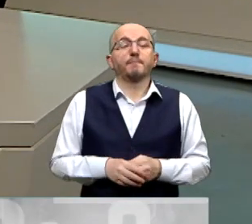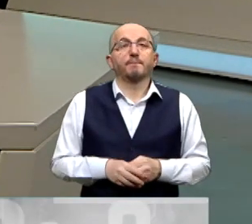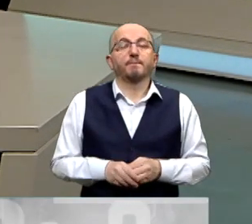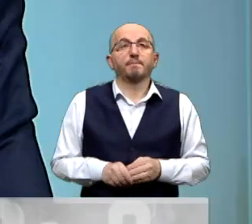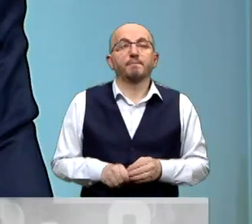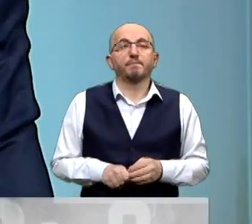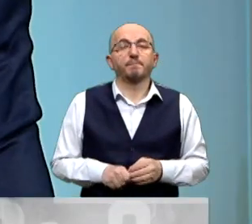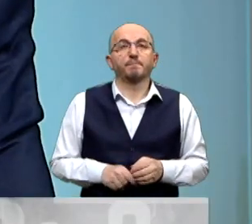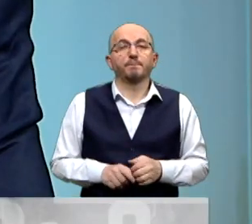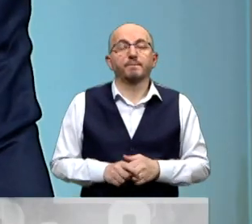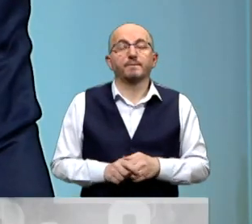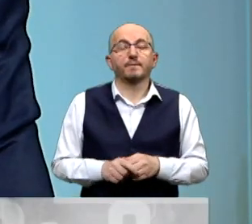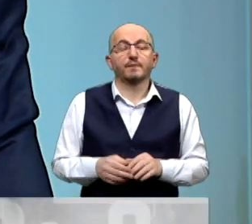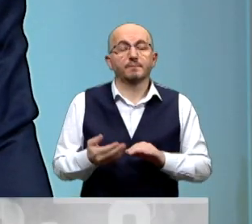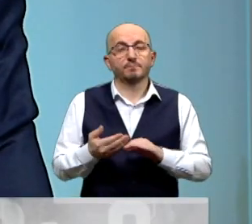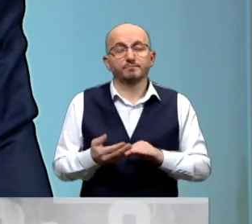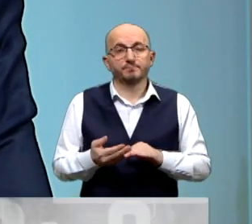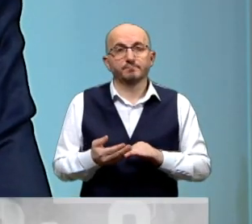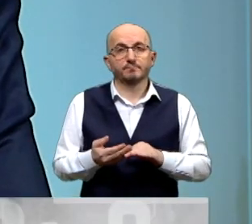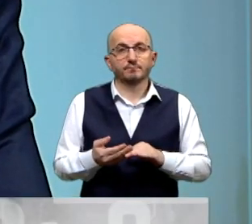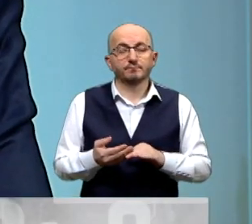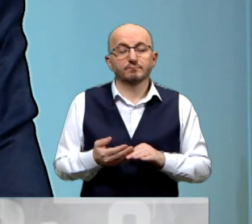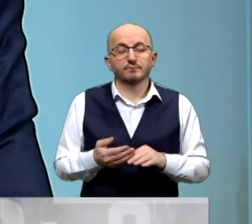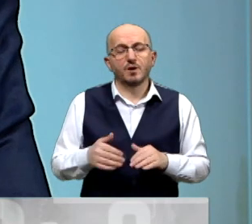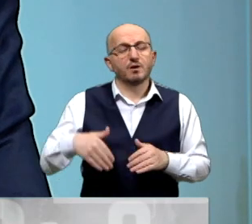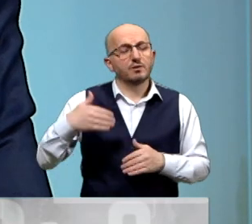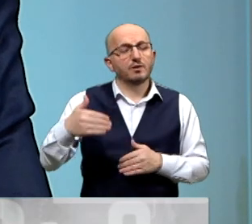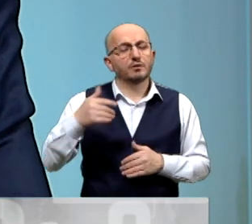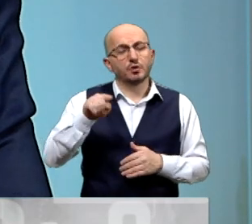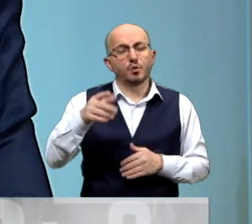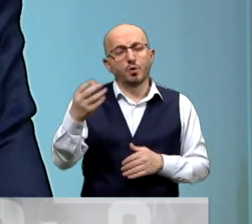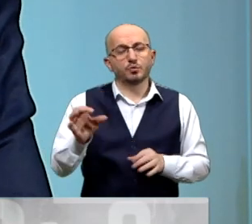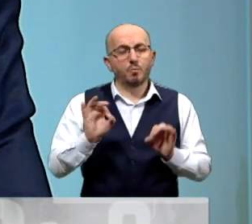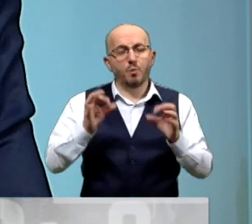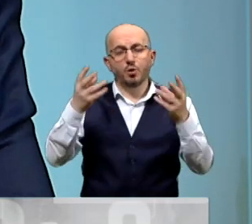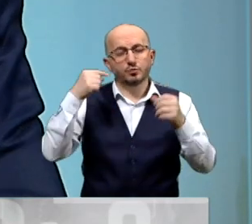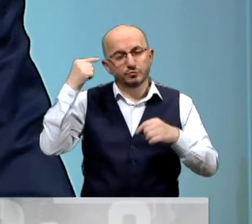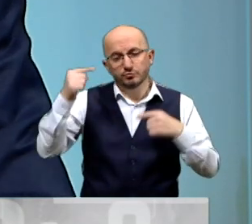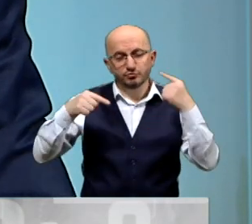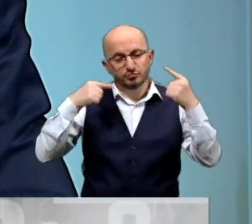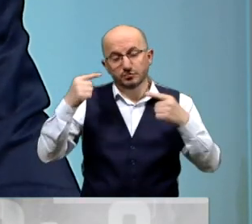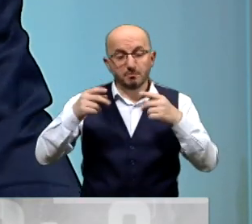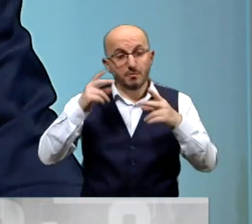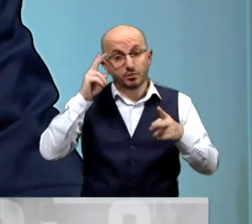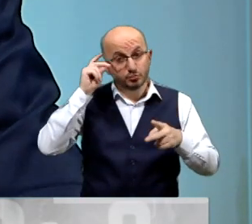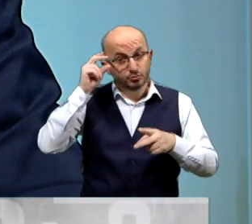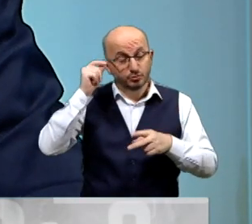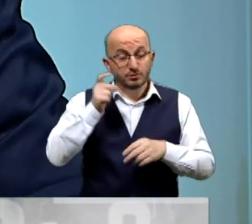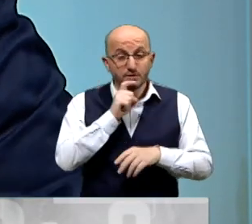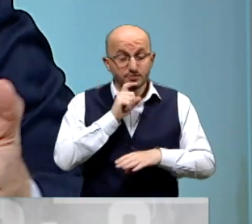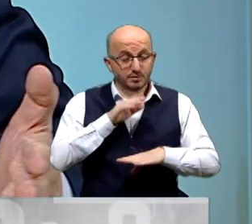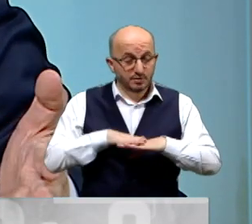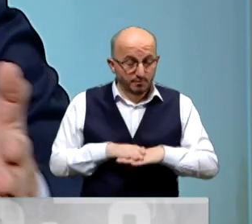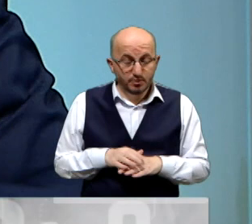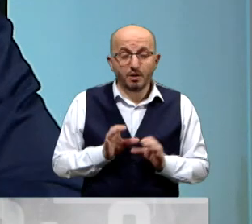rastgele değil az önce söylediğin gibi işte ileride şöyle olsun böyle olsun düşünceleriyle bazen unutuluyor yanlışlıklar yapılıyor